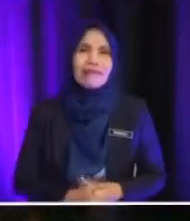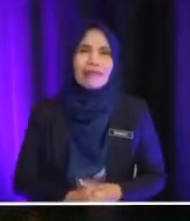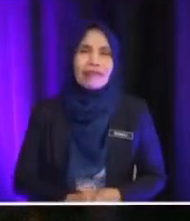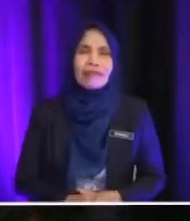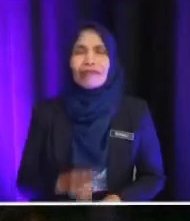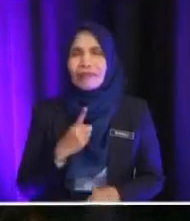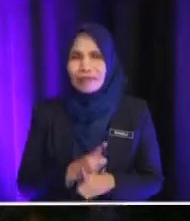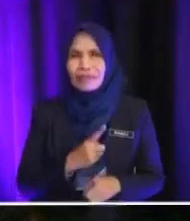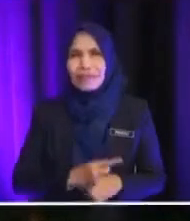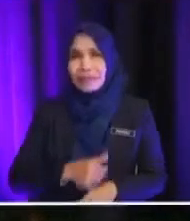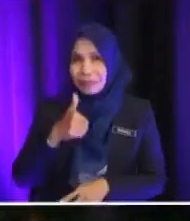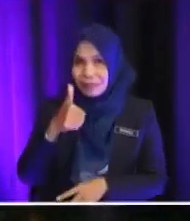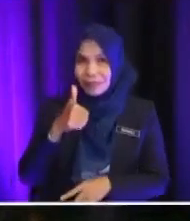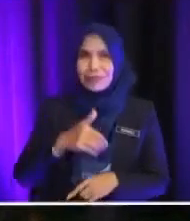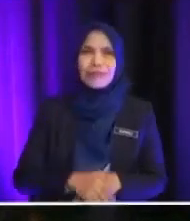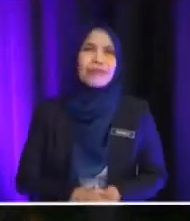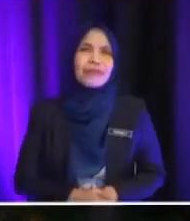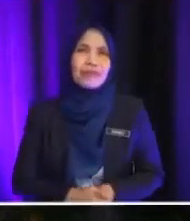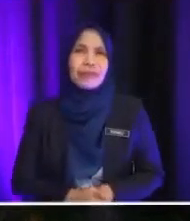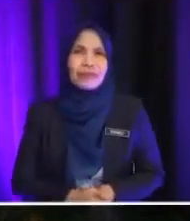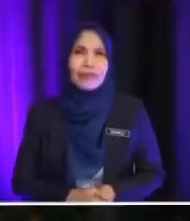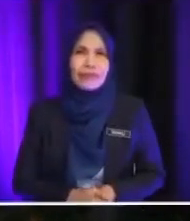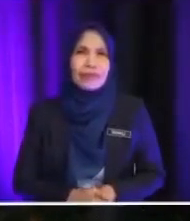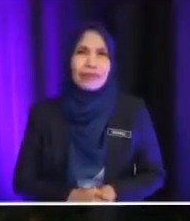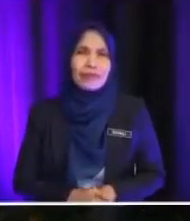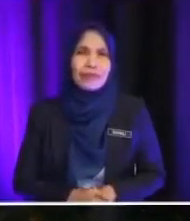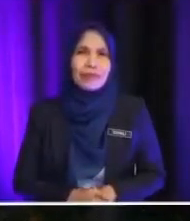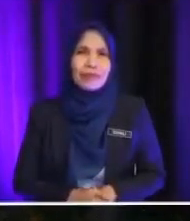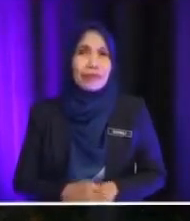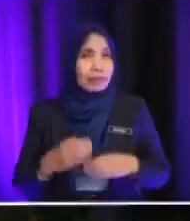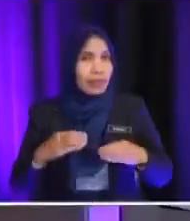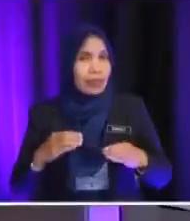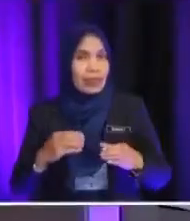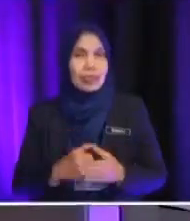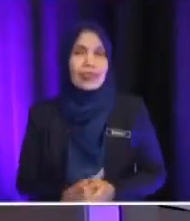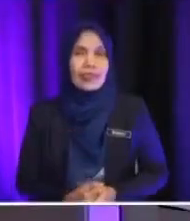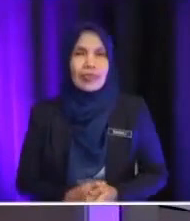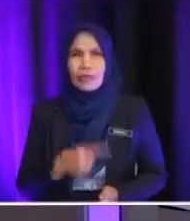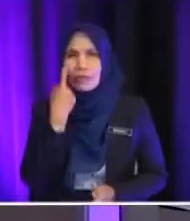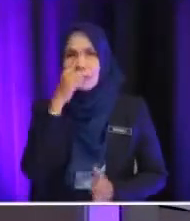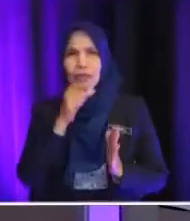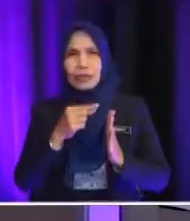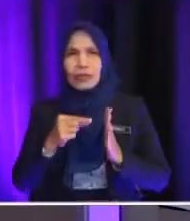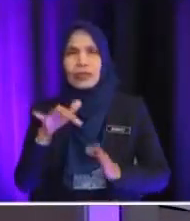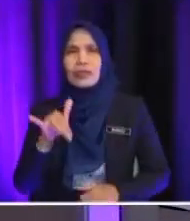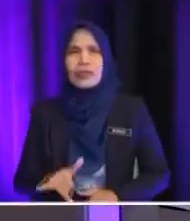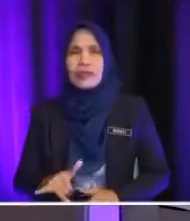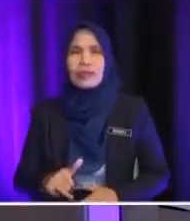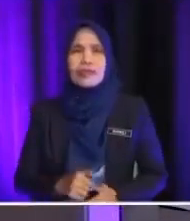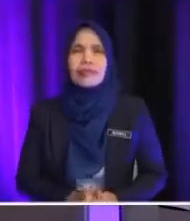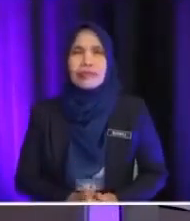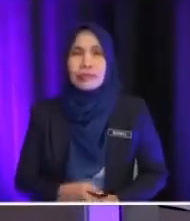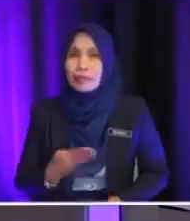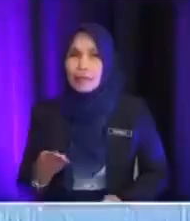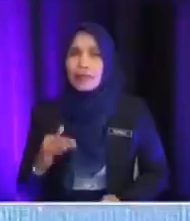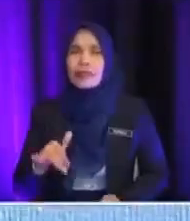Ria. Okey. Antara tips untuk memilih bahan masak yang berkualiti, contohnya ayam lah kan, kita tengok ayam.